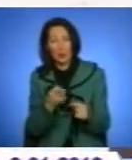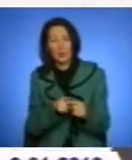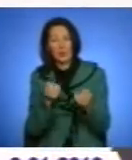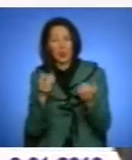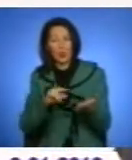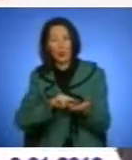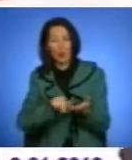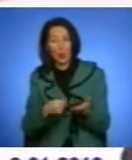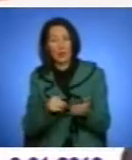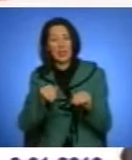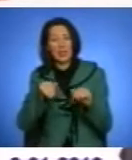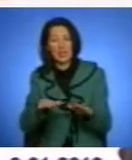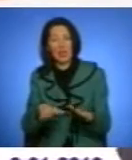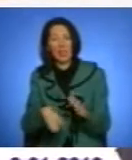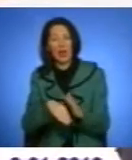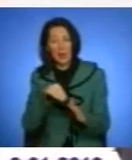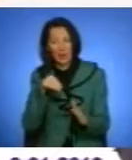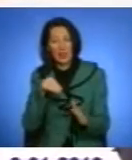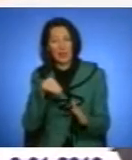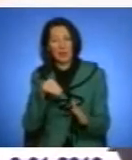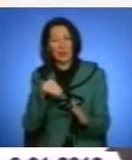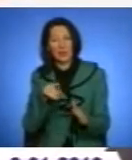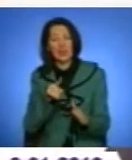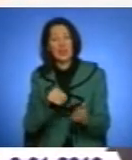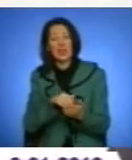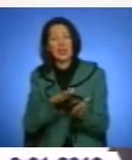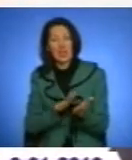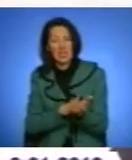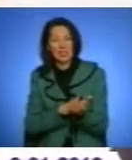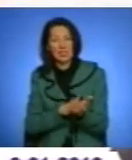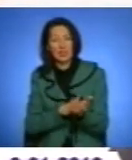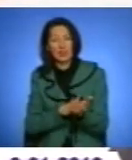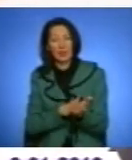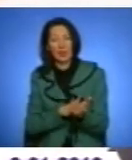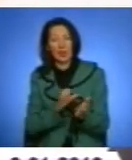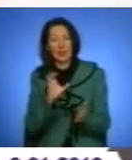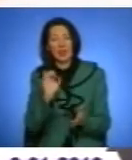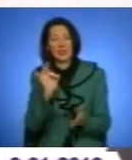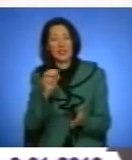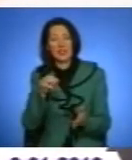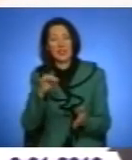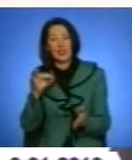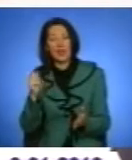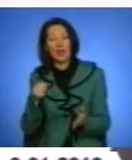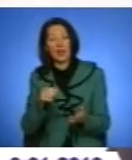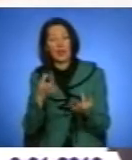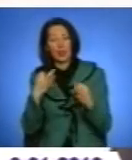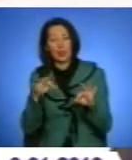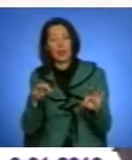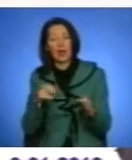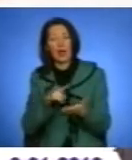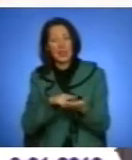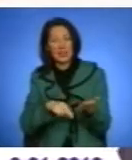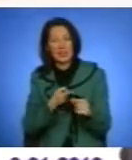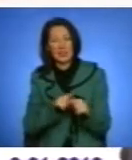довідки, рішення, витяги з реєстрів, сертифікати, дозволи, ліцензії, які